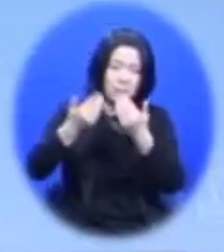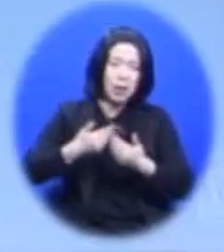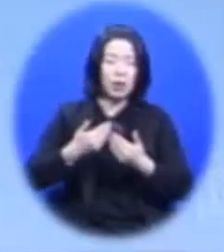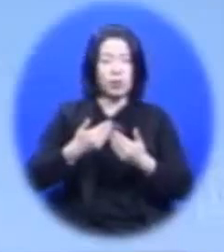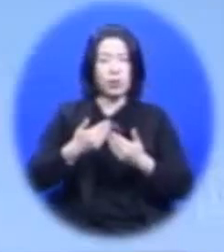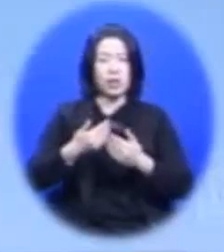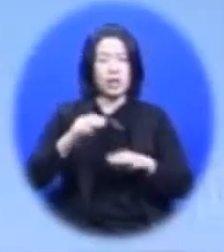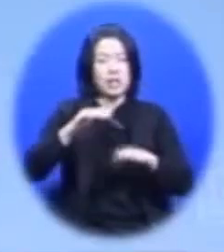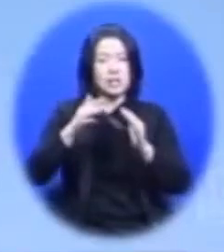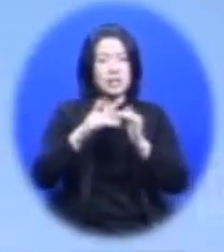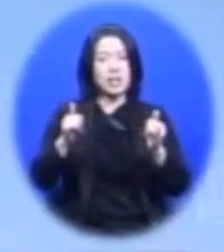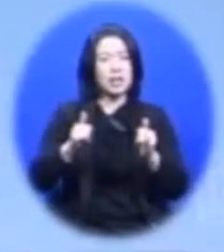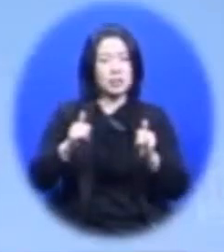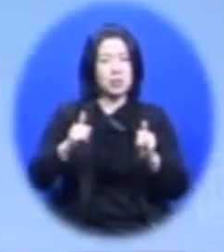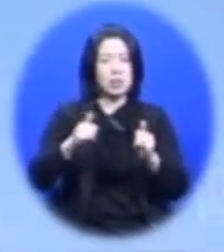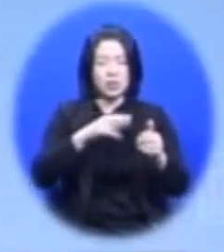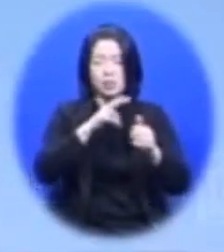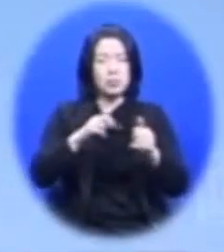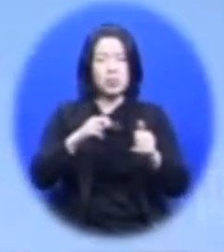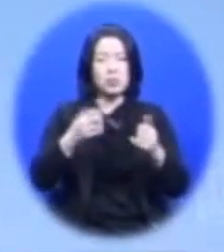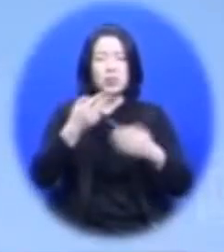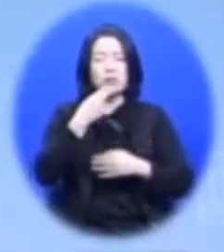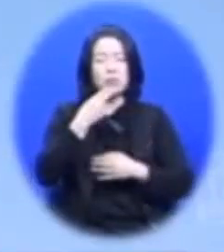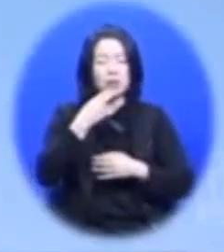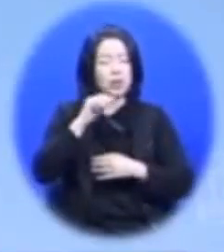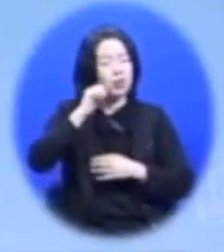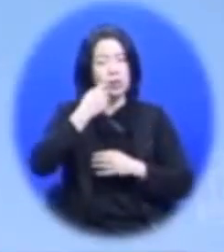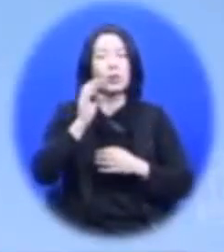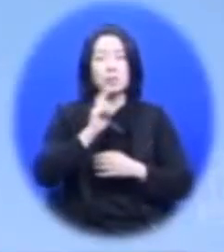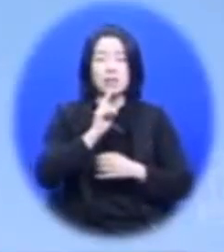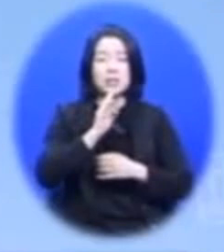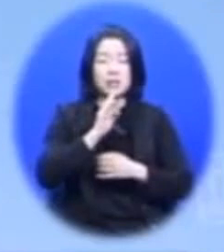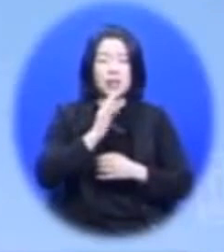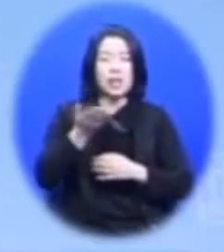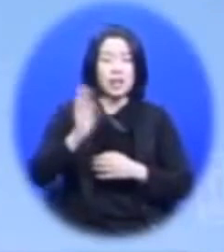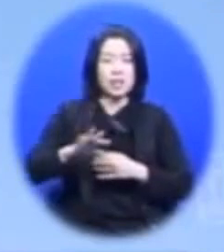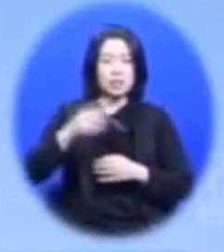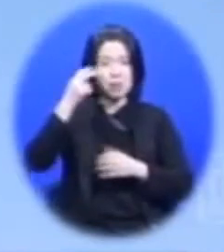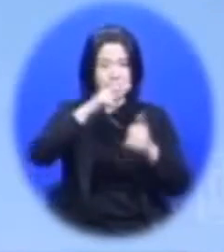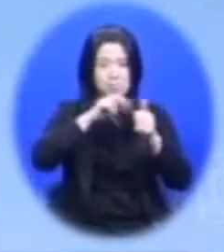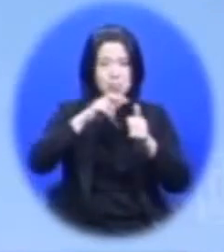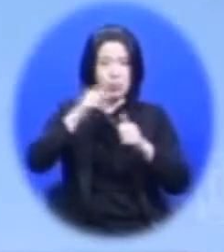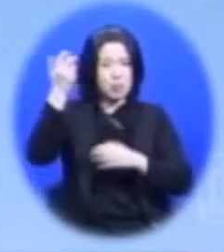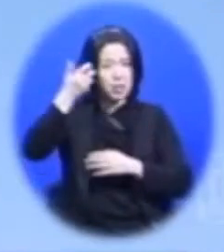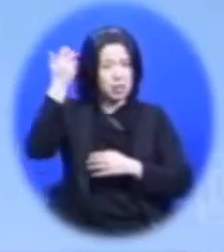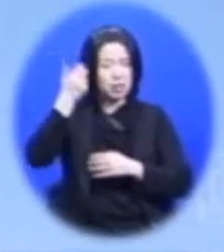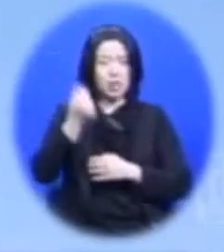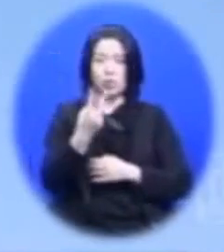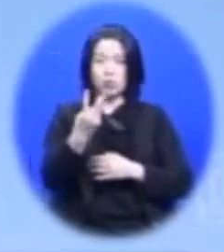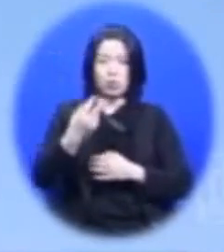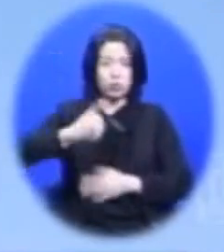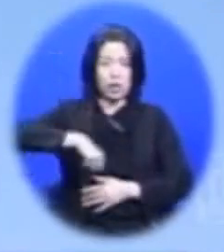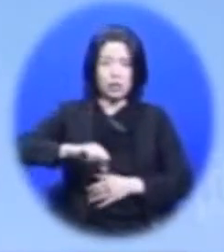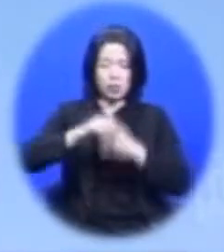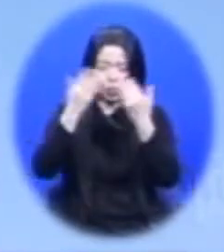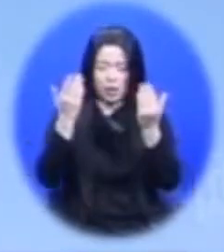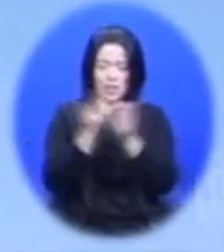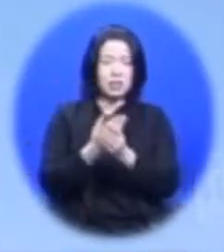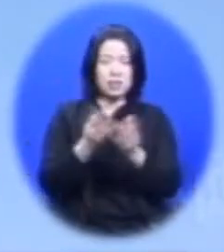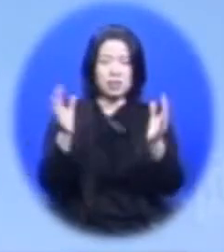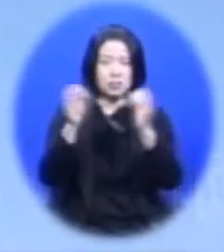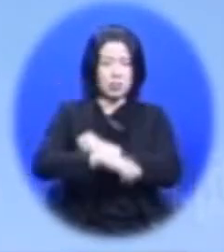사람이 안 그럴 수도 없지요. 그런데 이 미움의 영이 두 아들을 완전히 망가뜨려